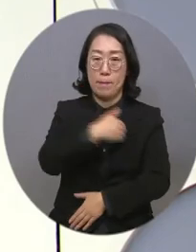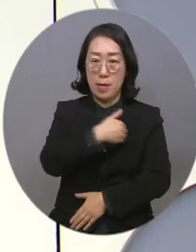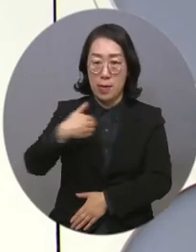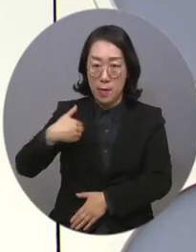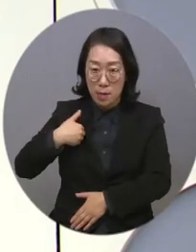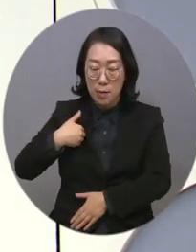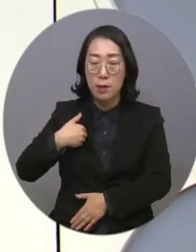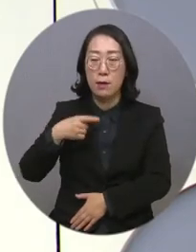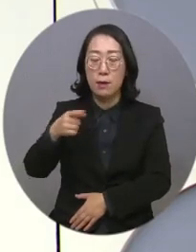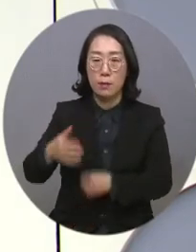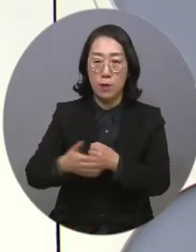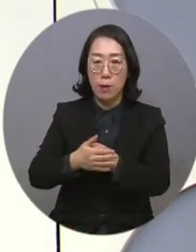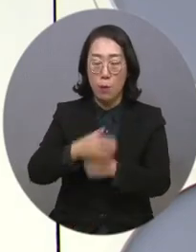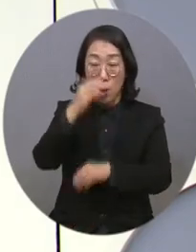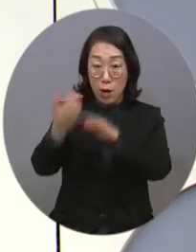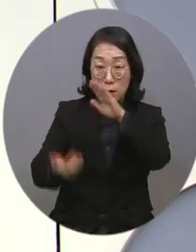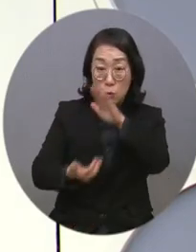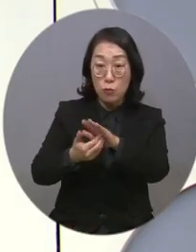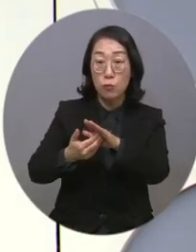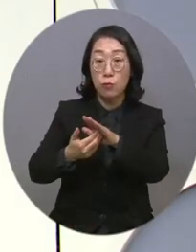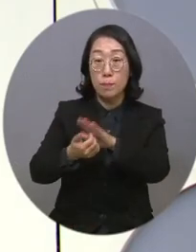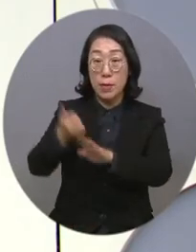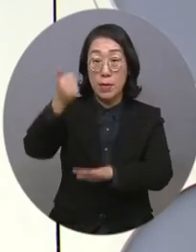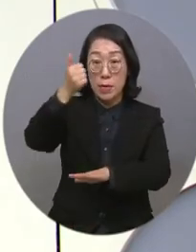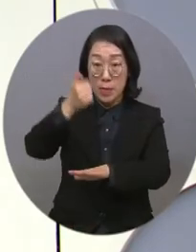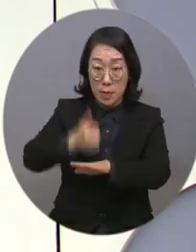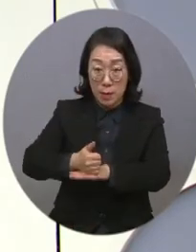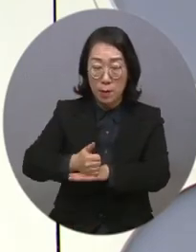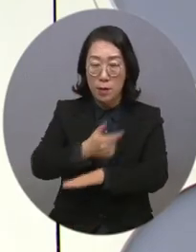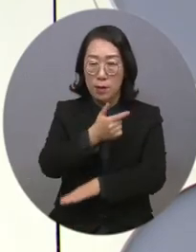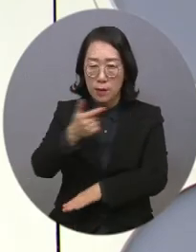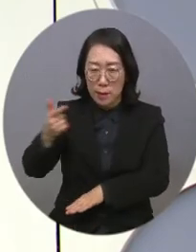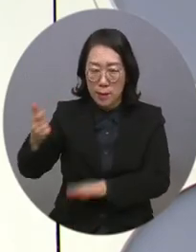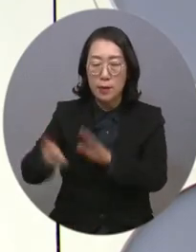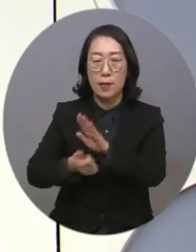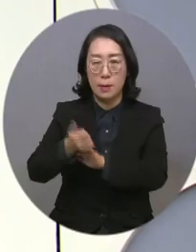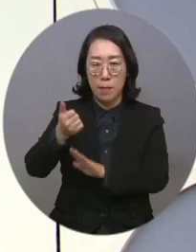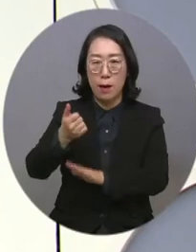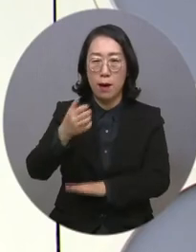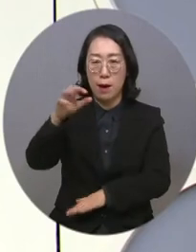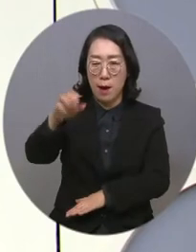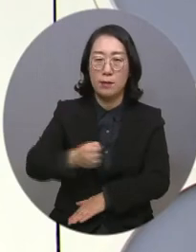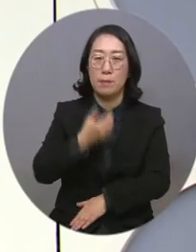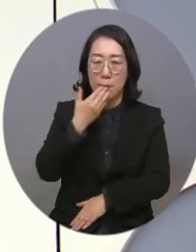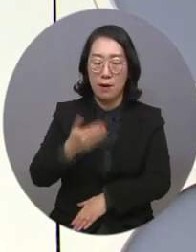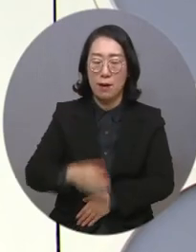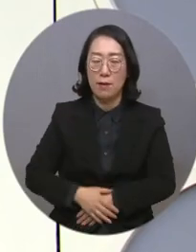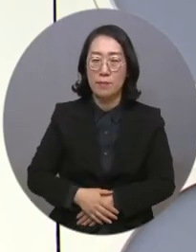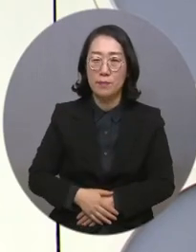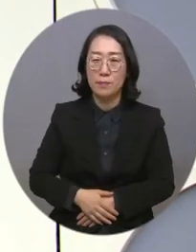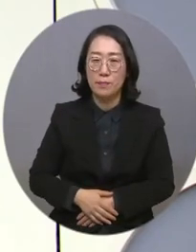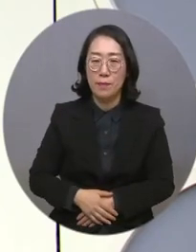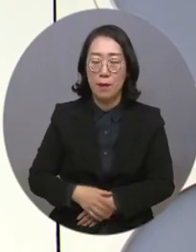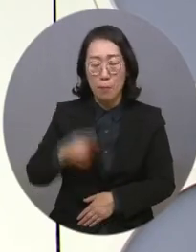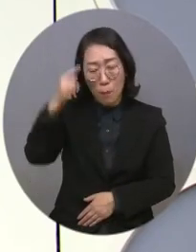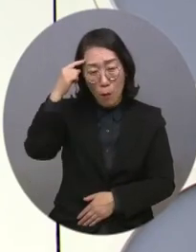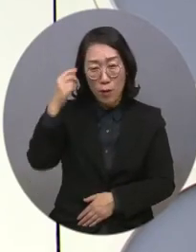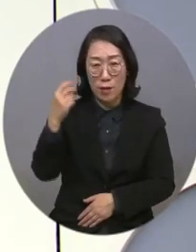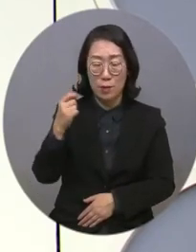몰두해서 뭔가를 이루고 하면 장래에 큰 빛이 될 거라고 봅니다. 대개 우리나라 보면 머리 좋은